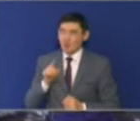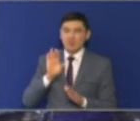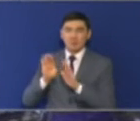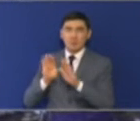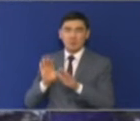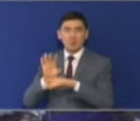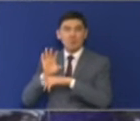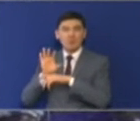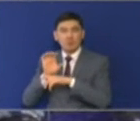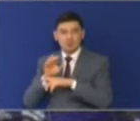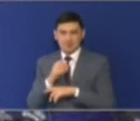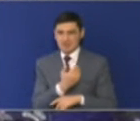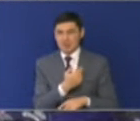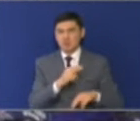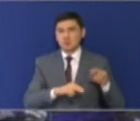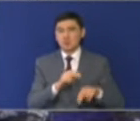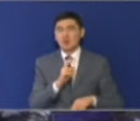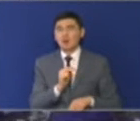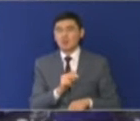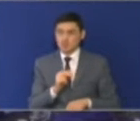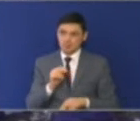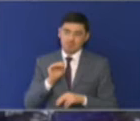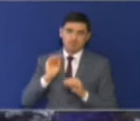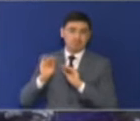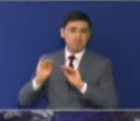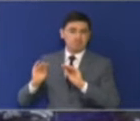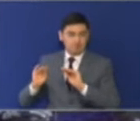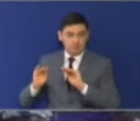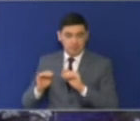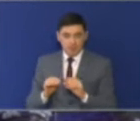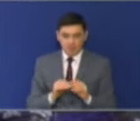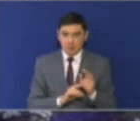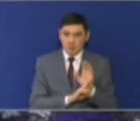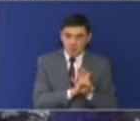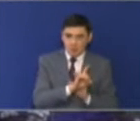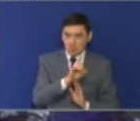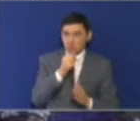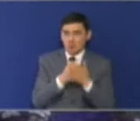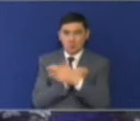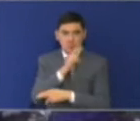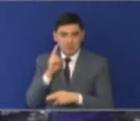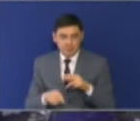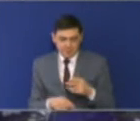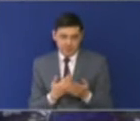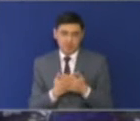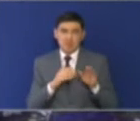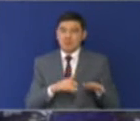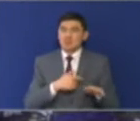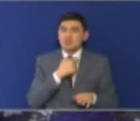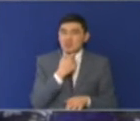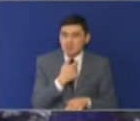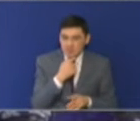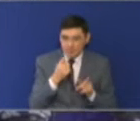ходу истории строительства Турксиба. Это на всех этапах строительства Турксиба, и на Аягусской линии, и